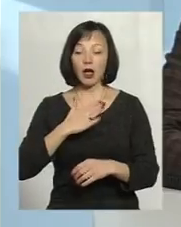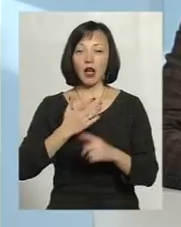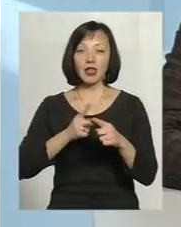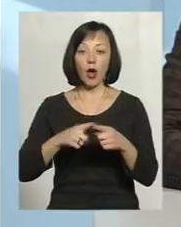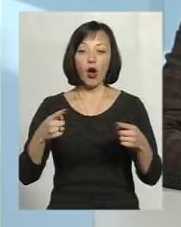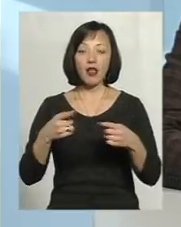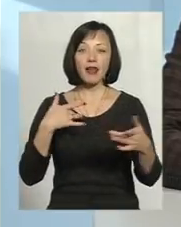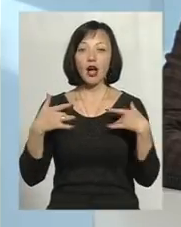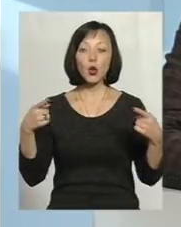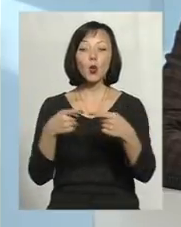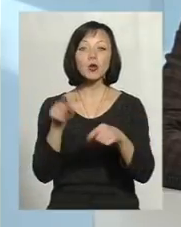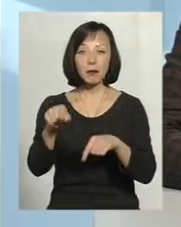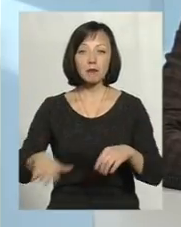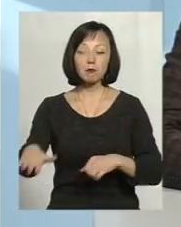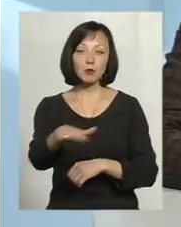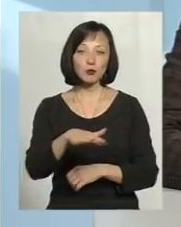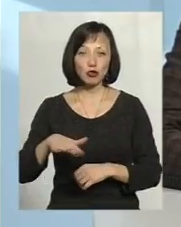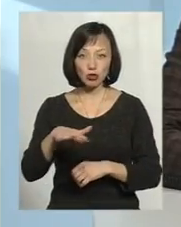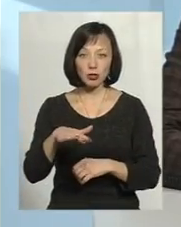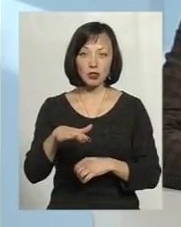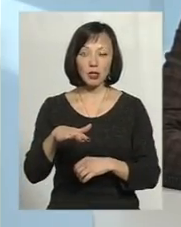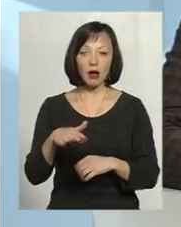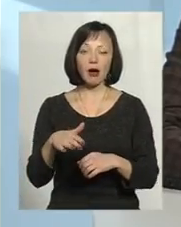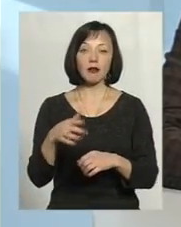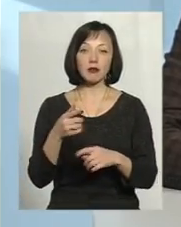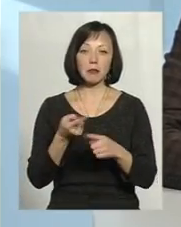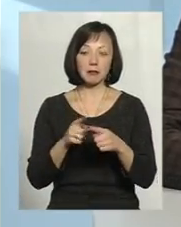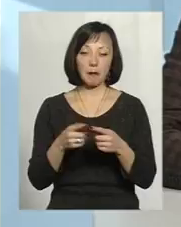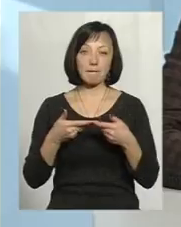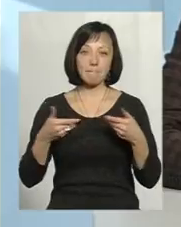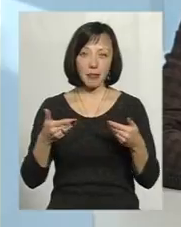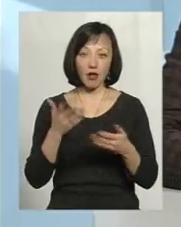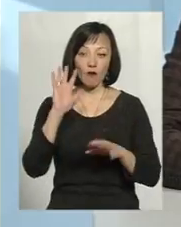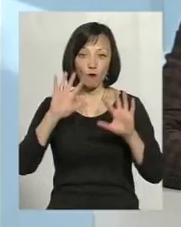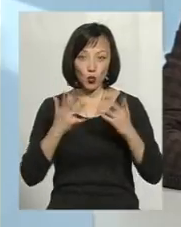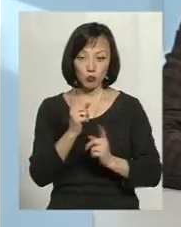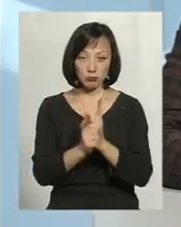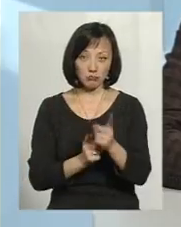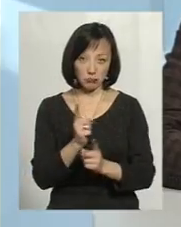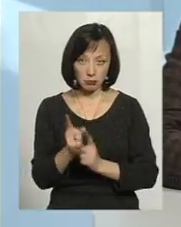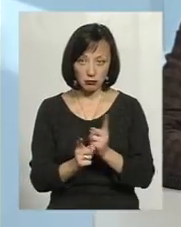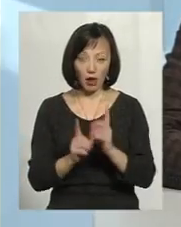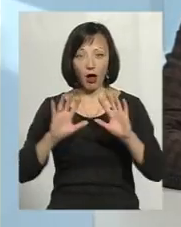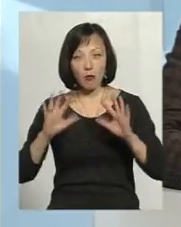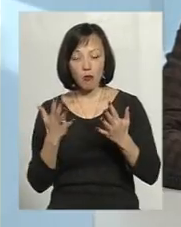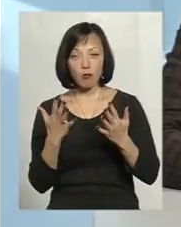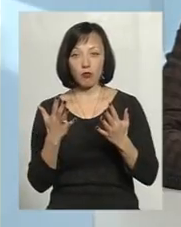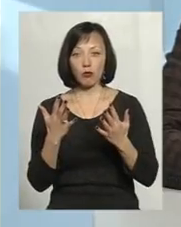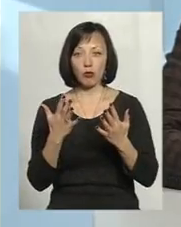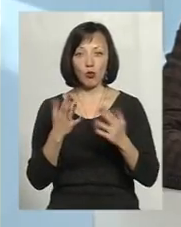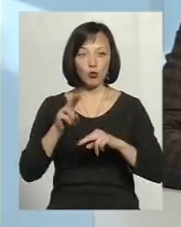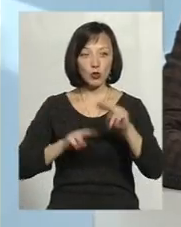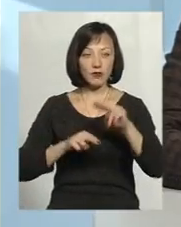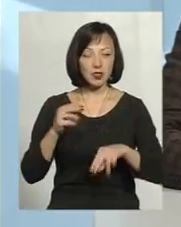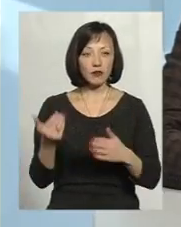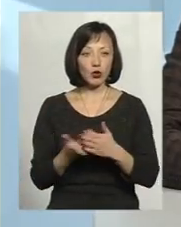«Кут» знаходиться, це теж приміщення, по якому ми у випадку його реконструкції або у випадку